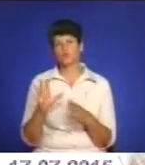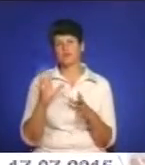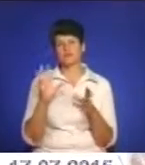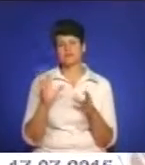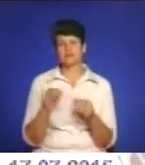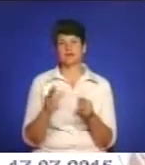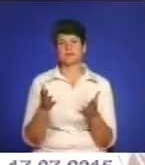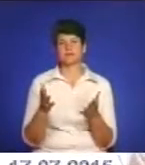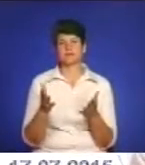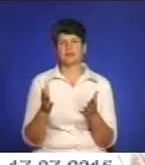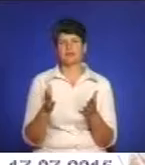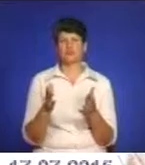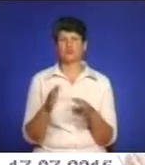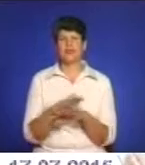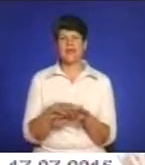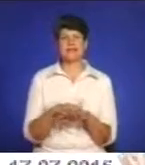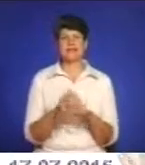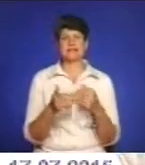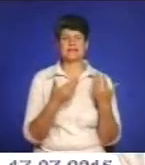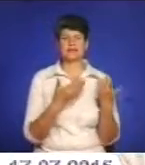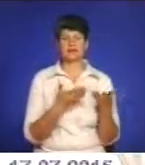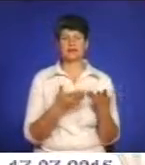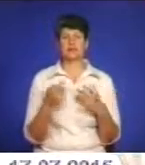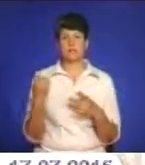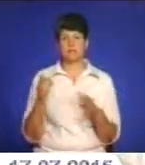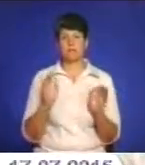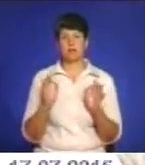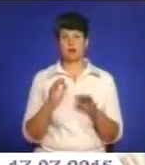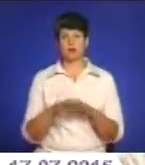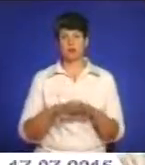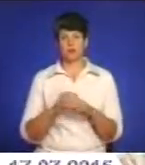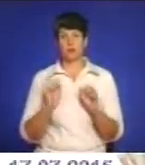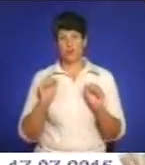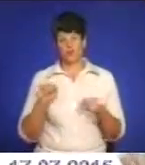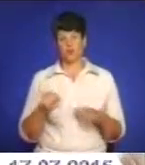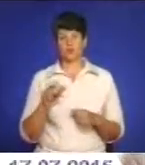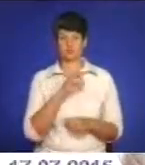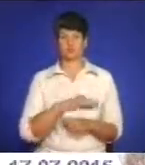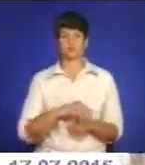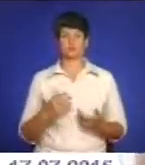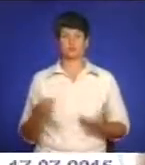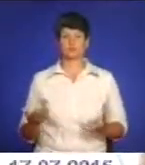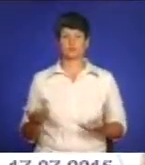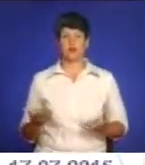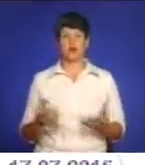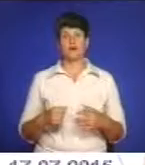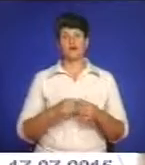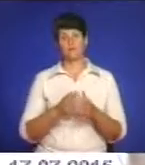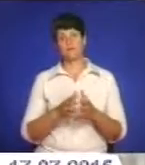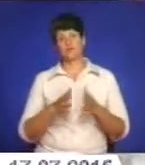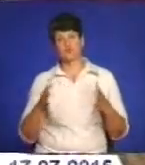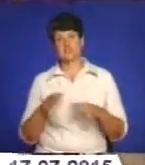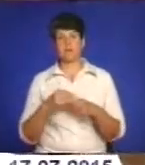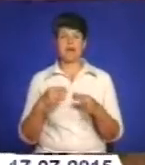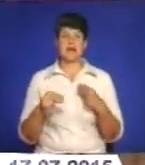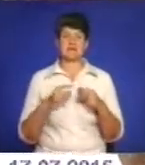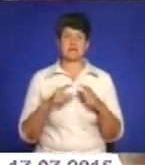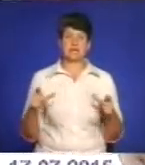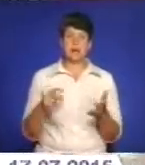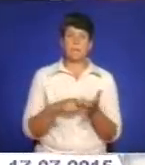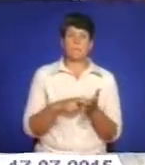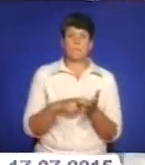ну, якщо не на стихійному, а на такому нормальному, то теж користуюся. А в основному в магазинах. Боюся